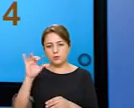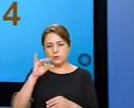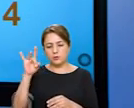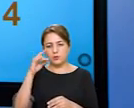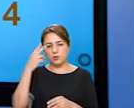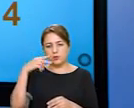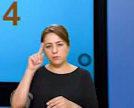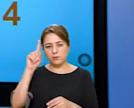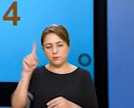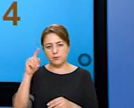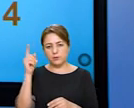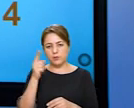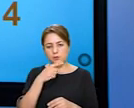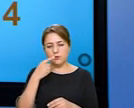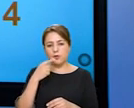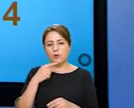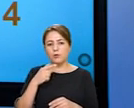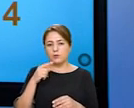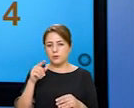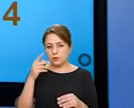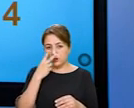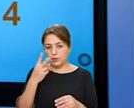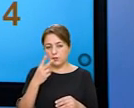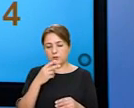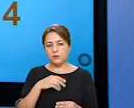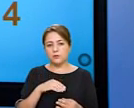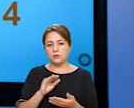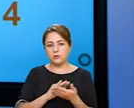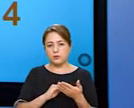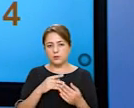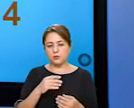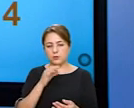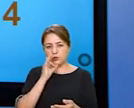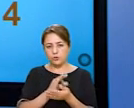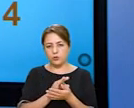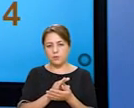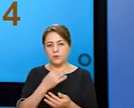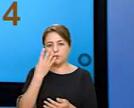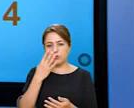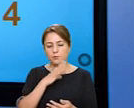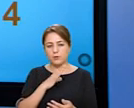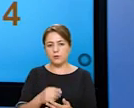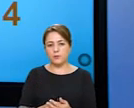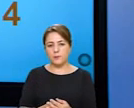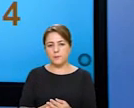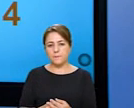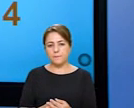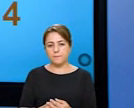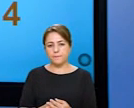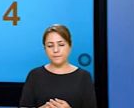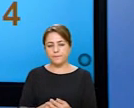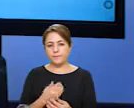21 тақсым 5.125 болды. Ва натижамыз бізді 4 хасыр болды.